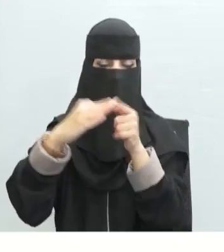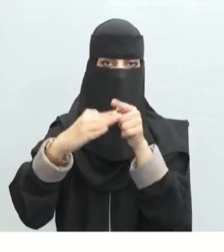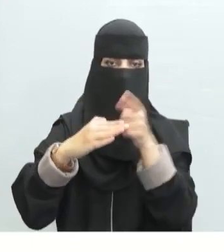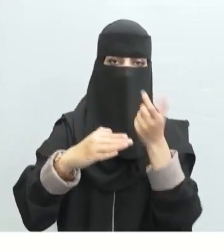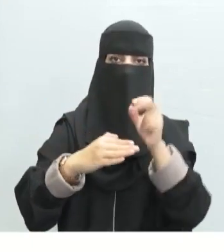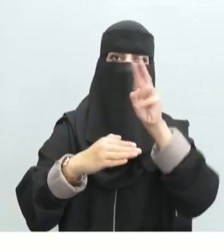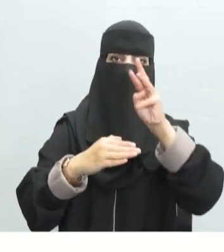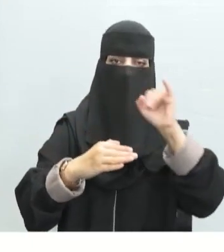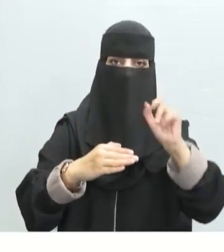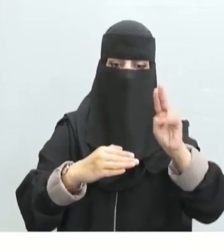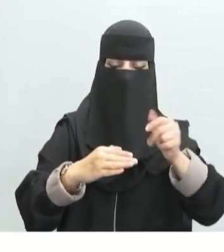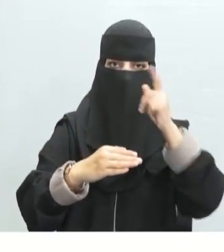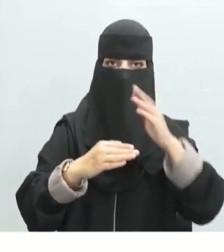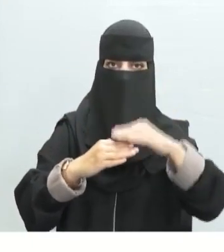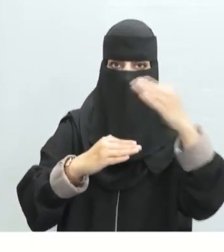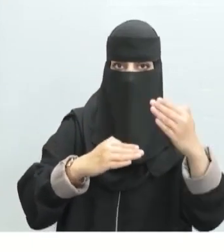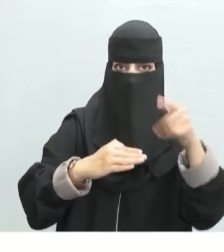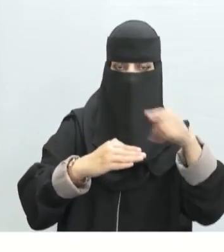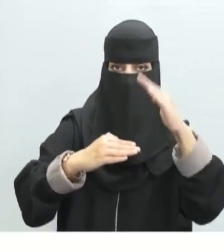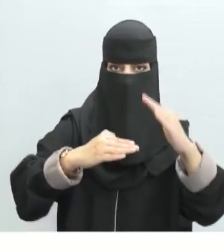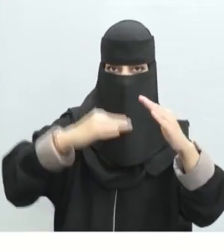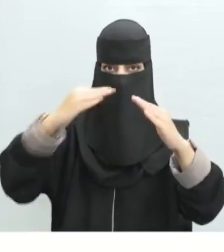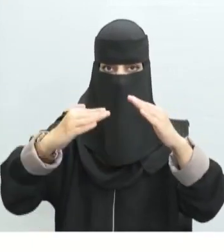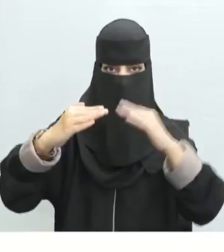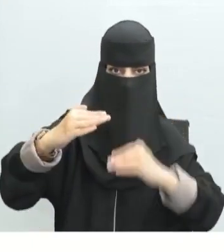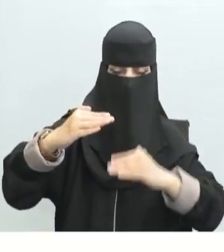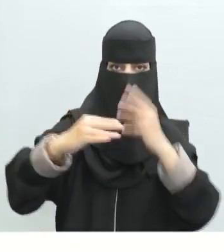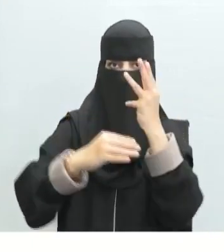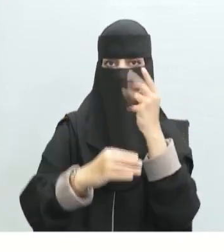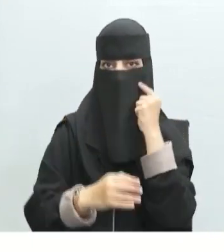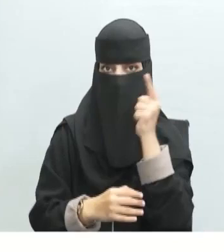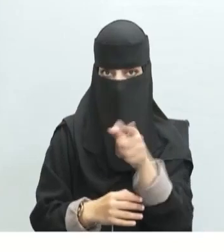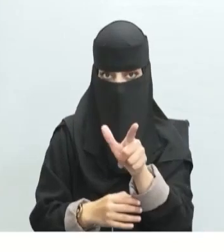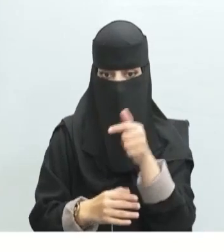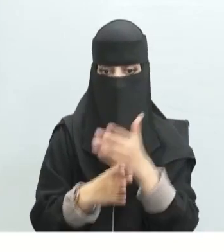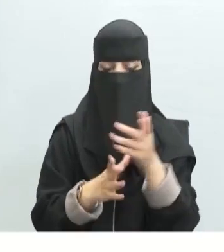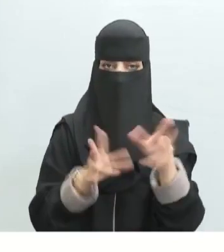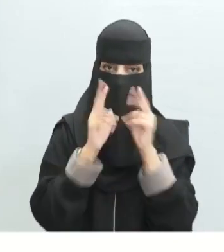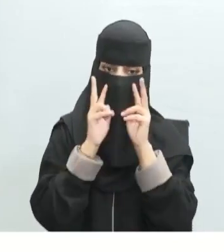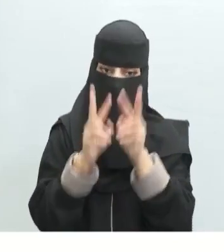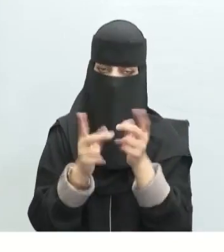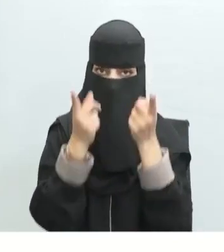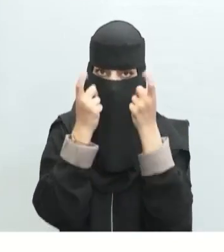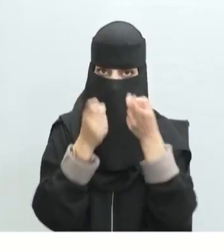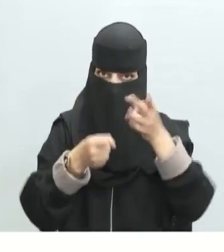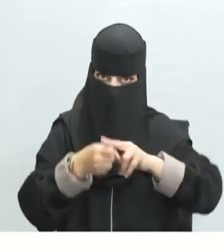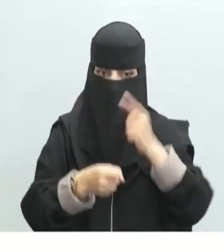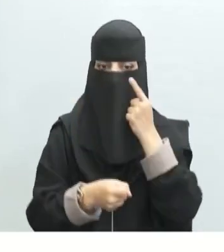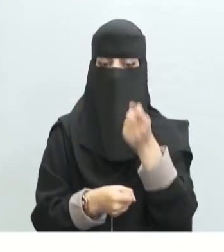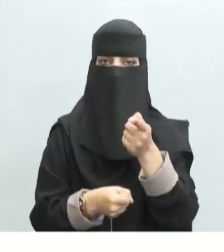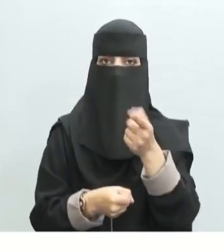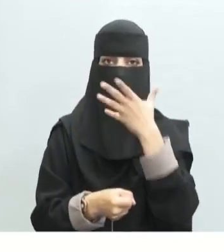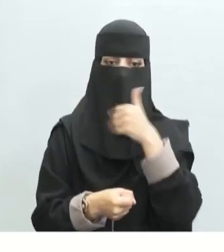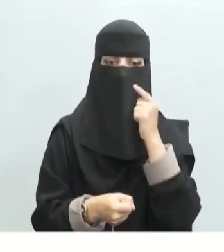ثيتا والضلع المجاور اذا انا عندي هنا ثلاثه اضلاع بالنسبه لثي شوفوا معي وركزوا الله يعافيكم في هذا